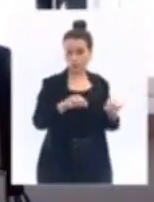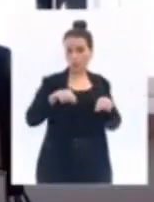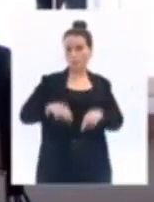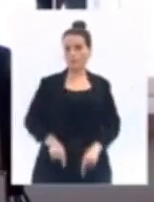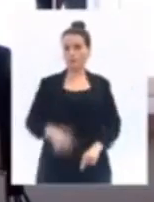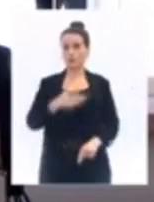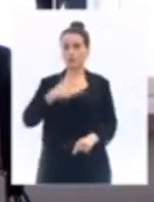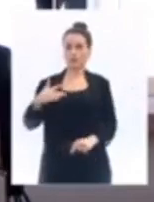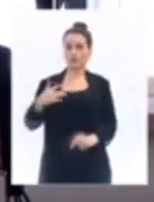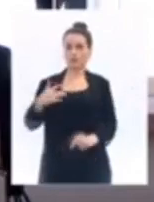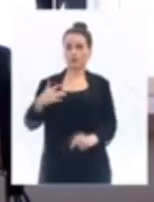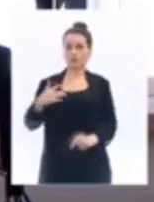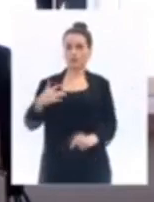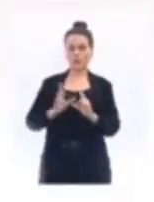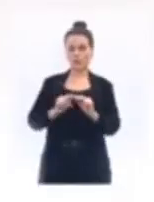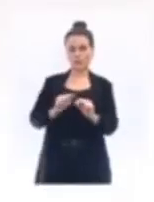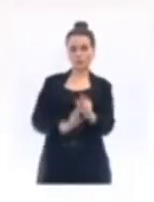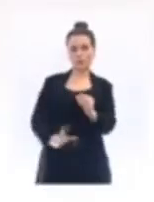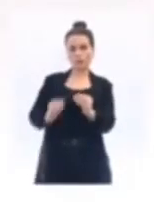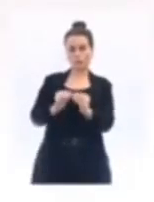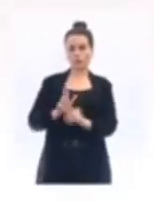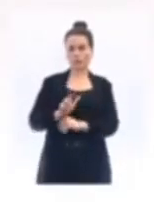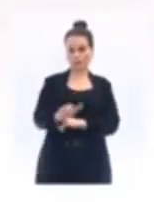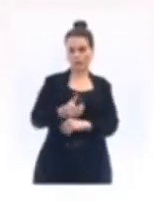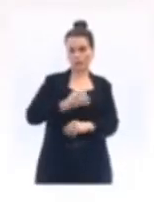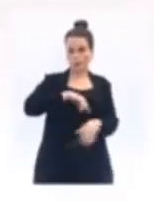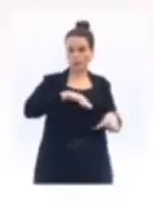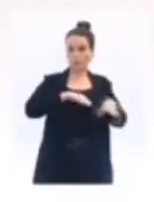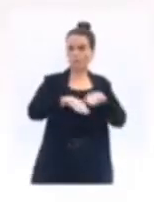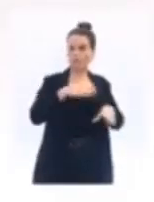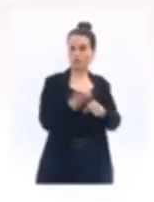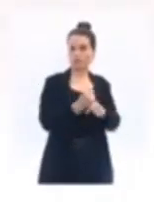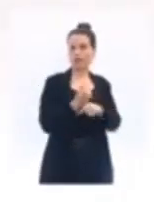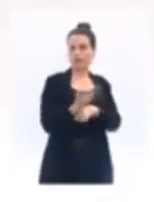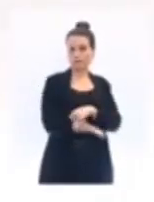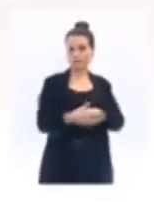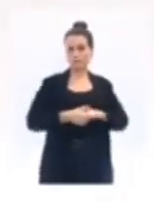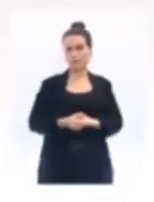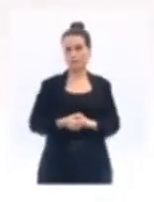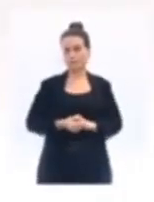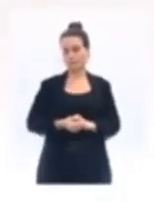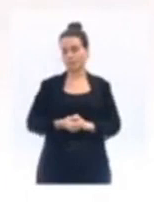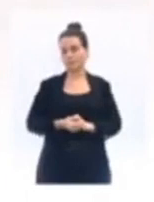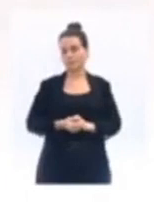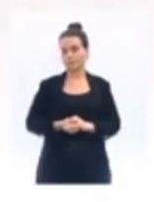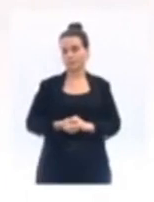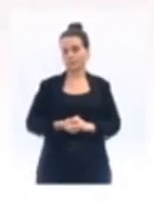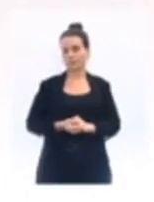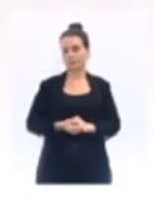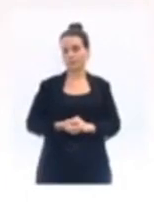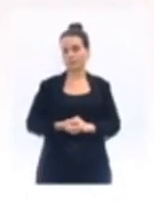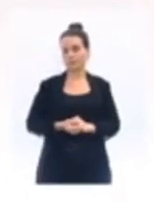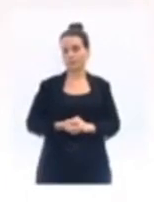fait mobilisé. Je vous invite simplement, et nos concitoyens le voient bien, à